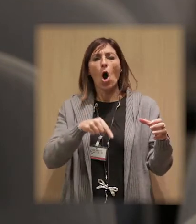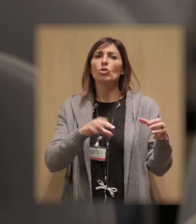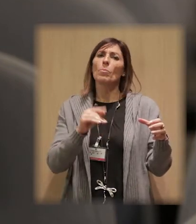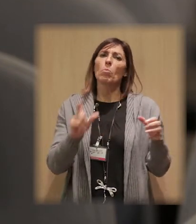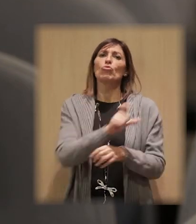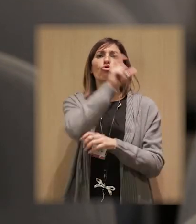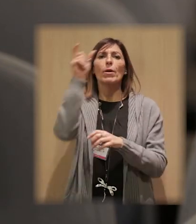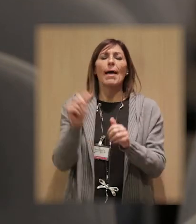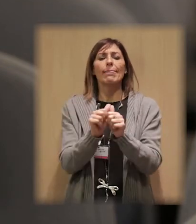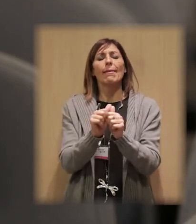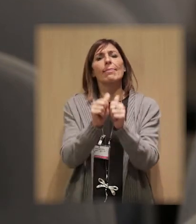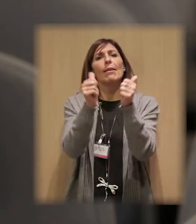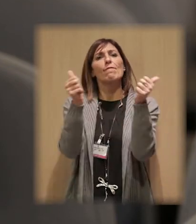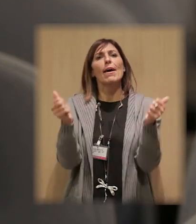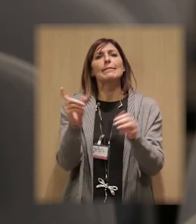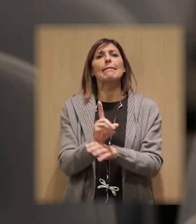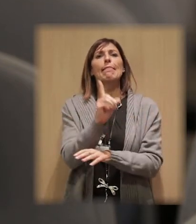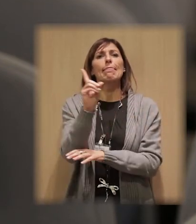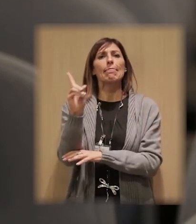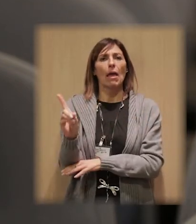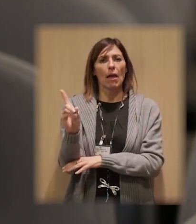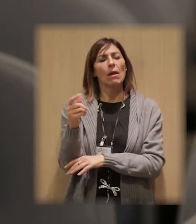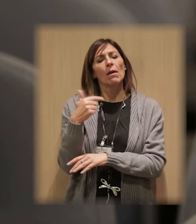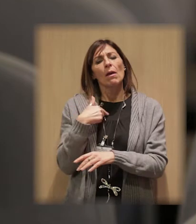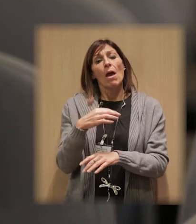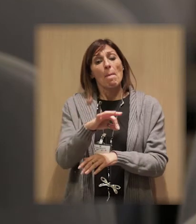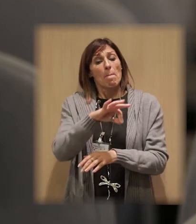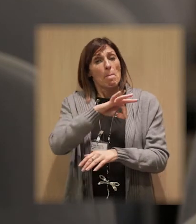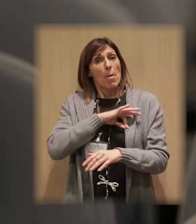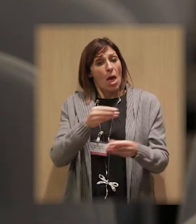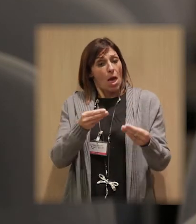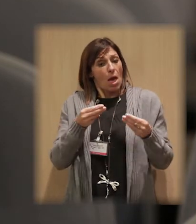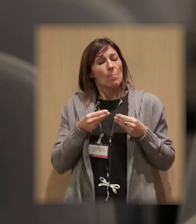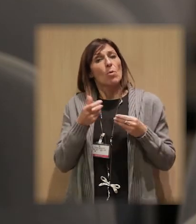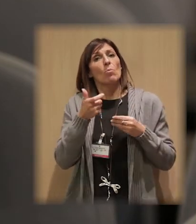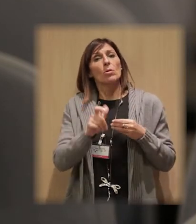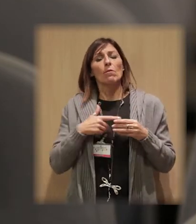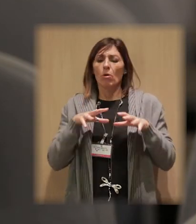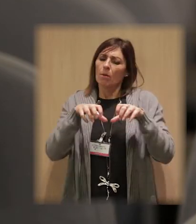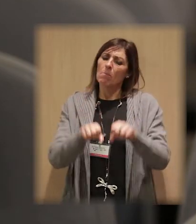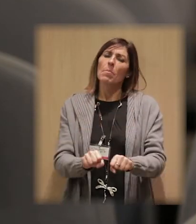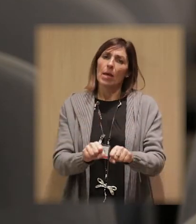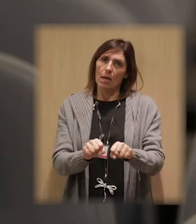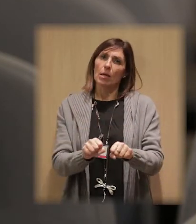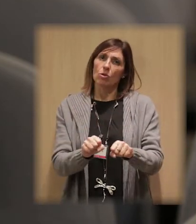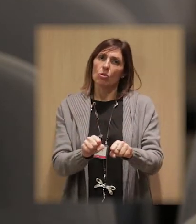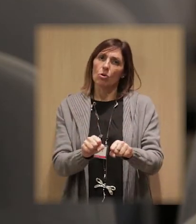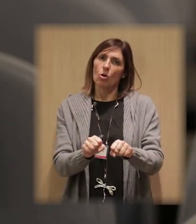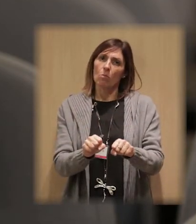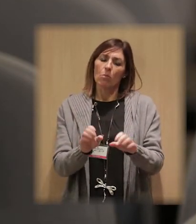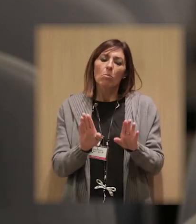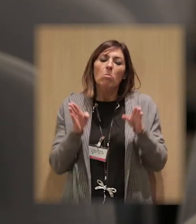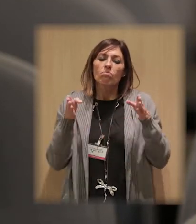del Diversity Day e siamo stati premiati per il nostro impegno nell'ambito della Diversity